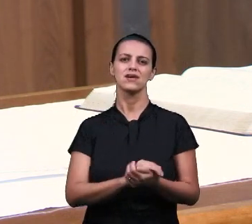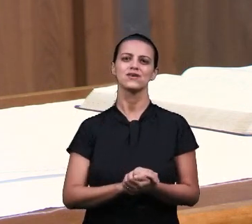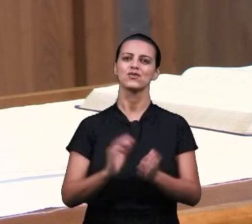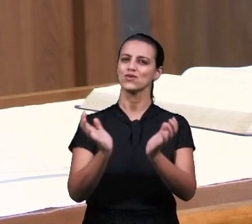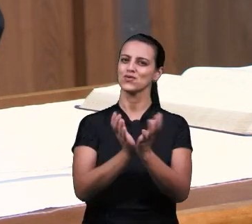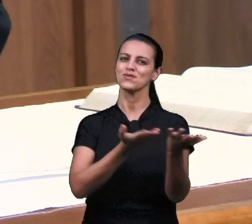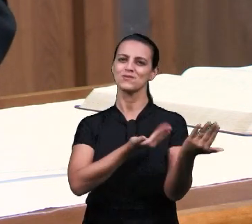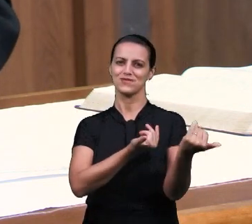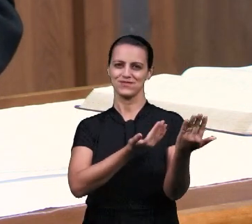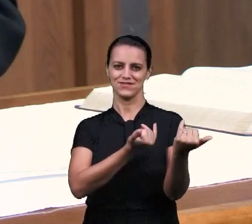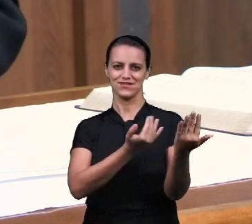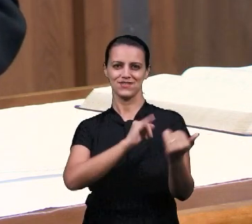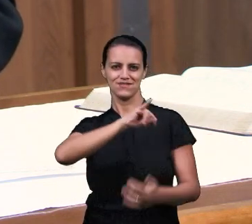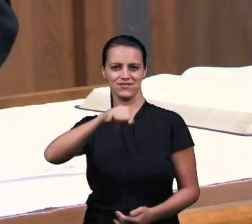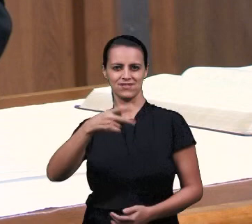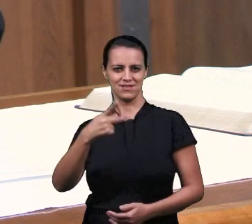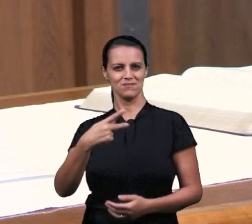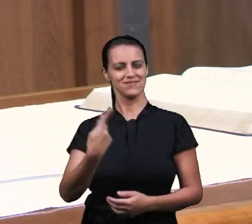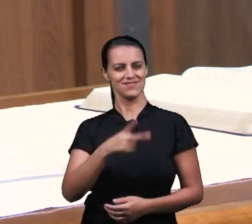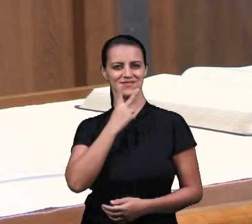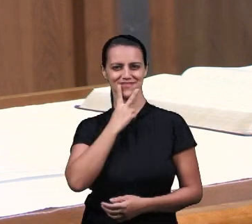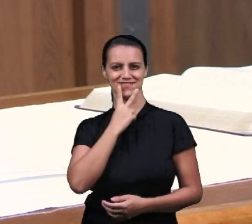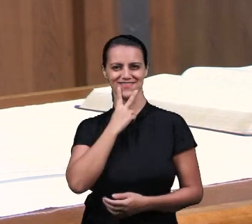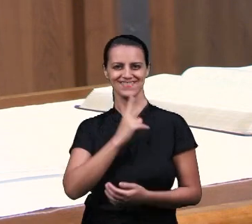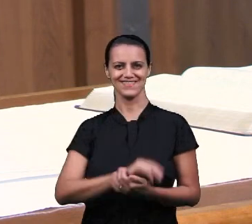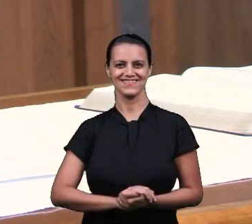jeunes. Euh,